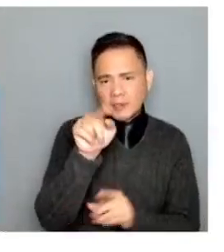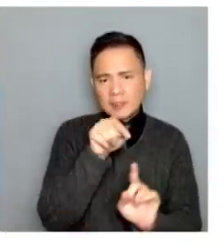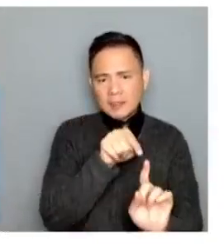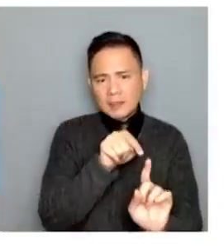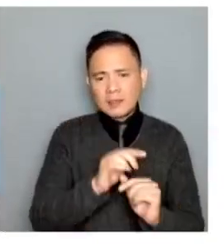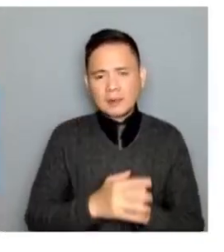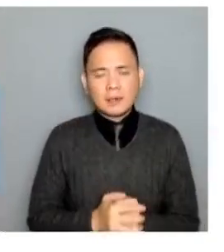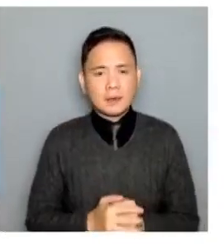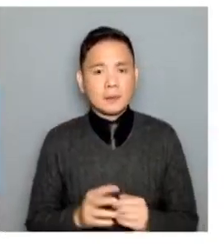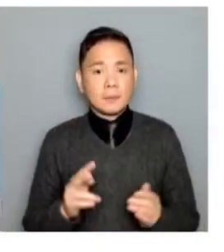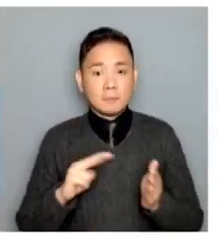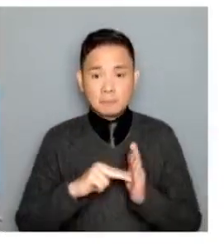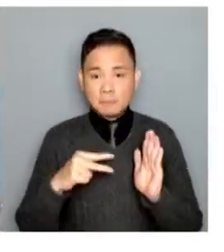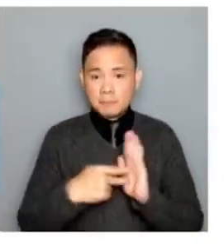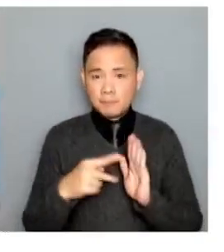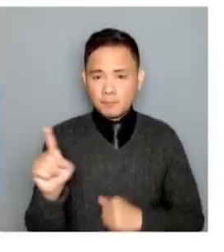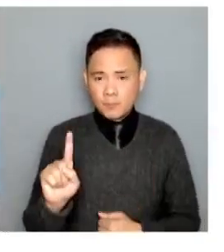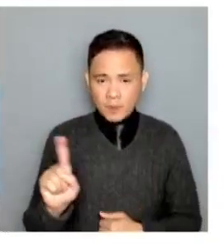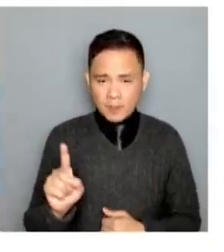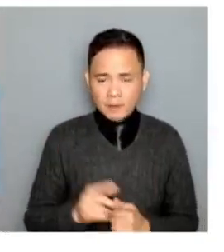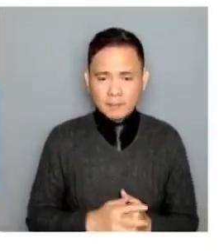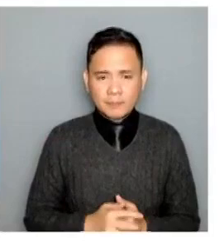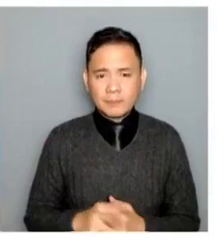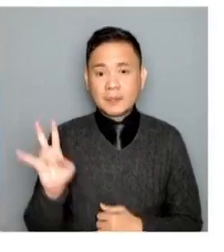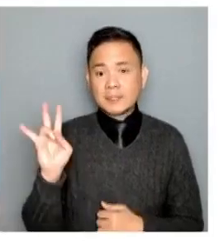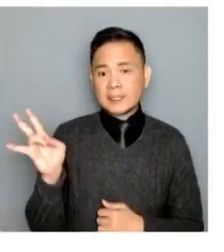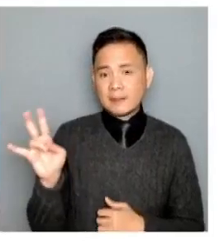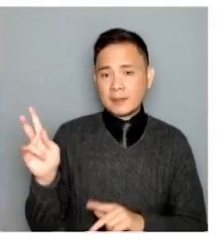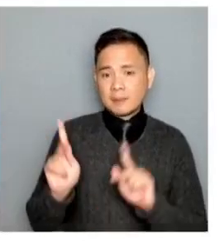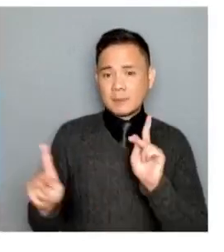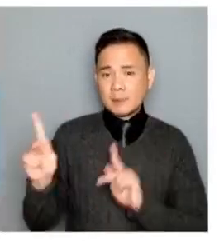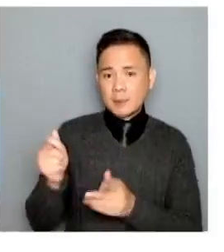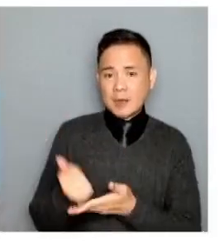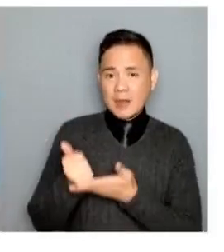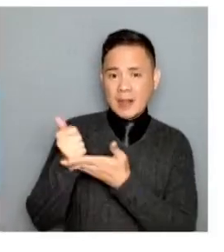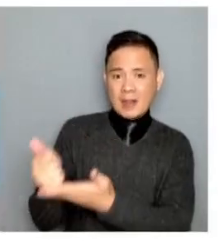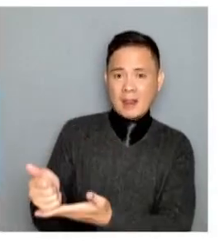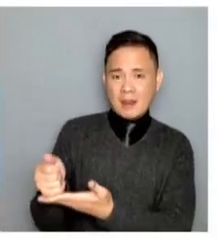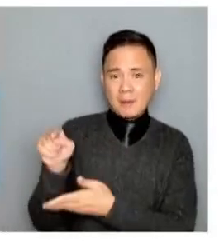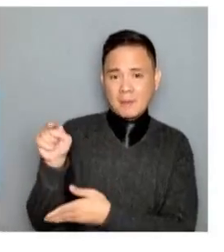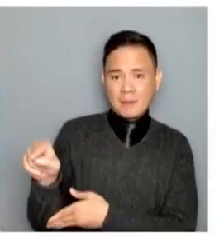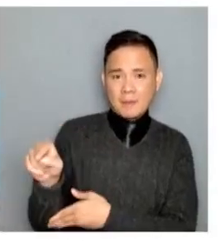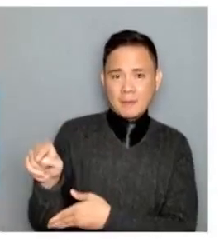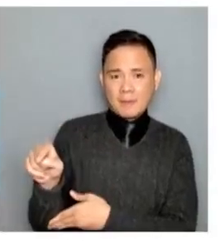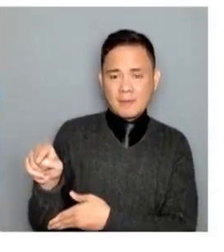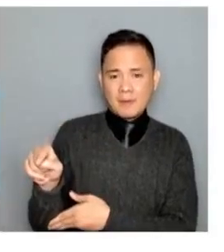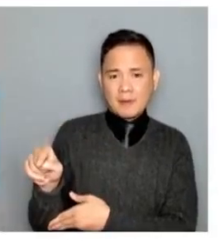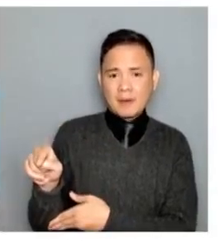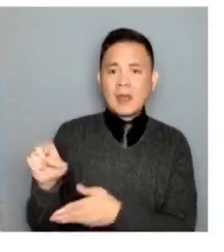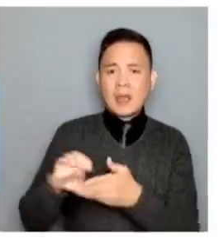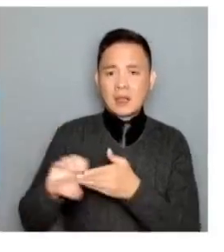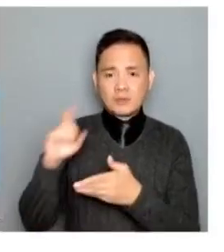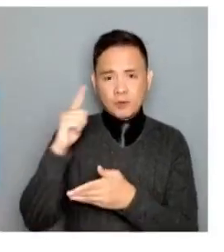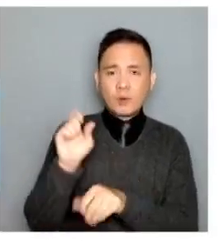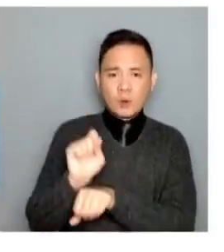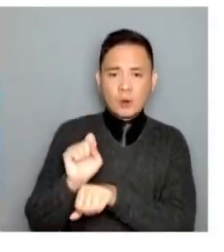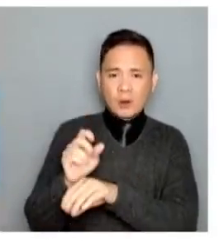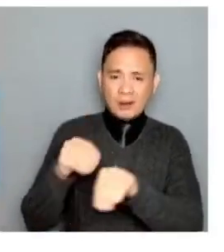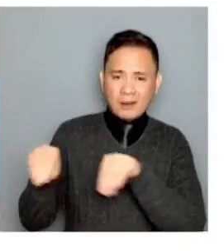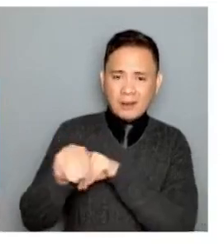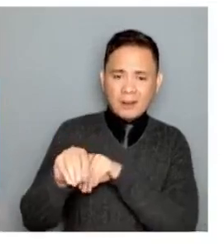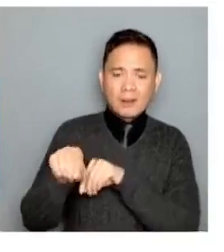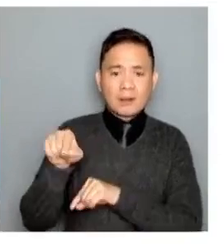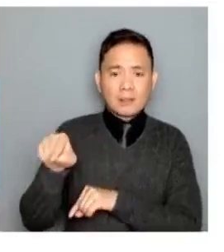4,823. So ibig sabihin, yung 70 pa lang po ang nabibigyan ng cash for work program, yung gumawa